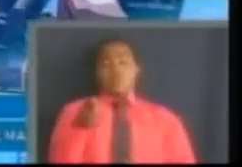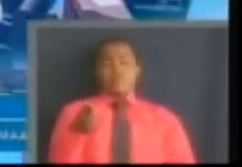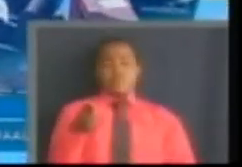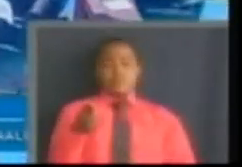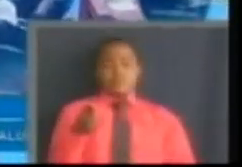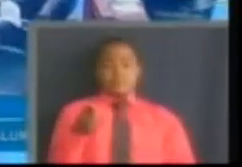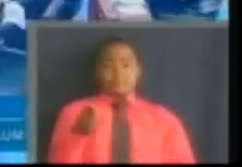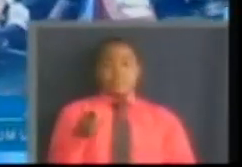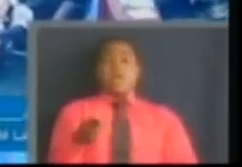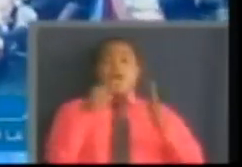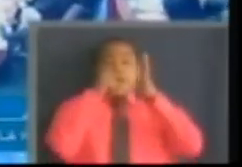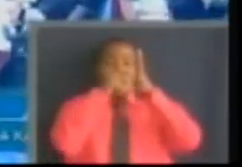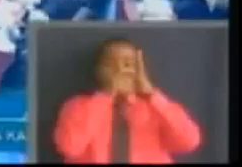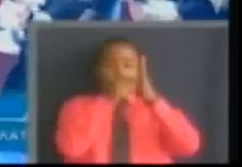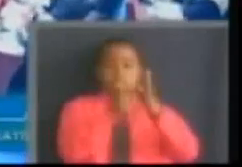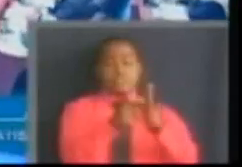ataonyesha